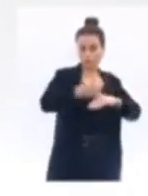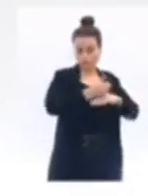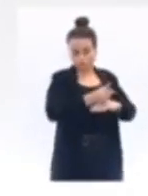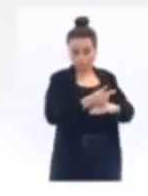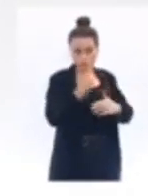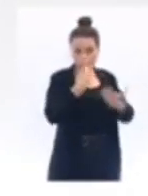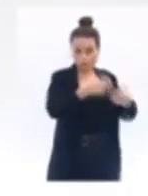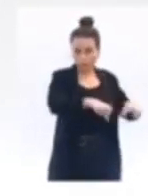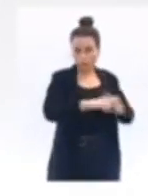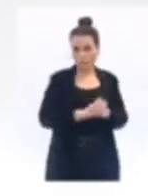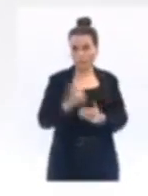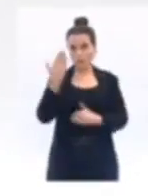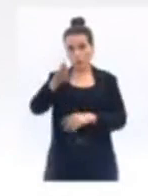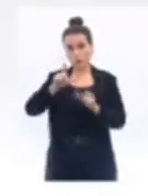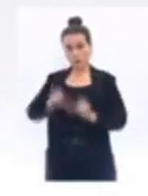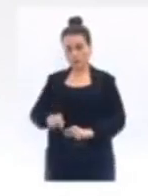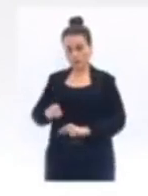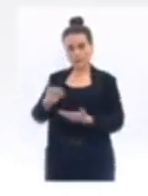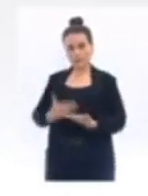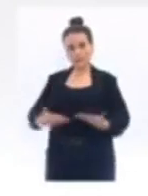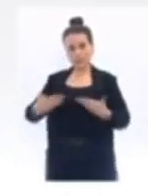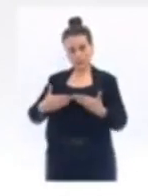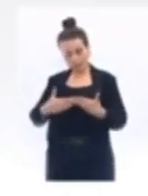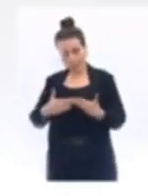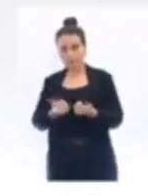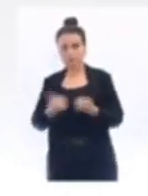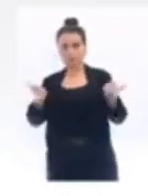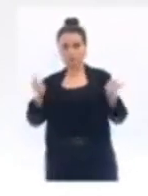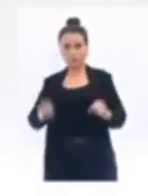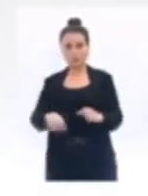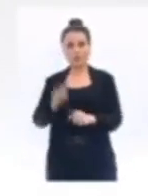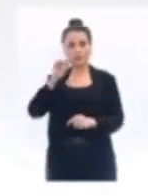question de M. Aziza, nous avons prévu un hommage